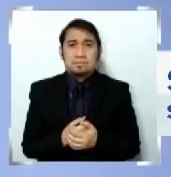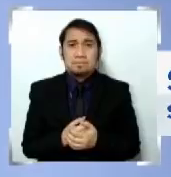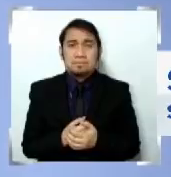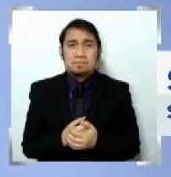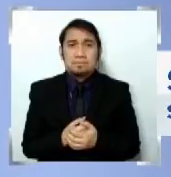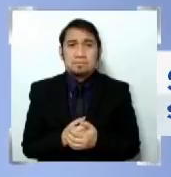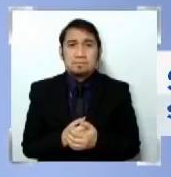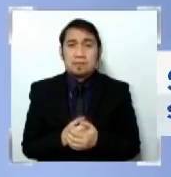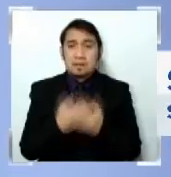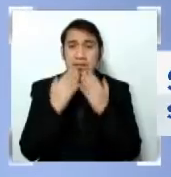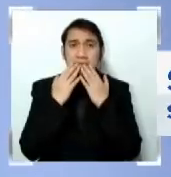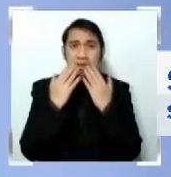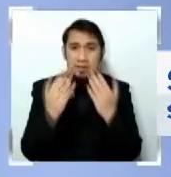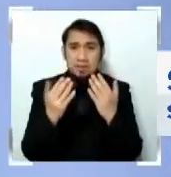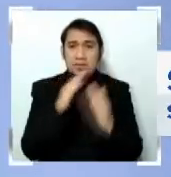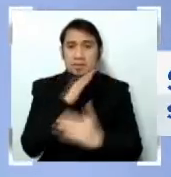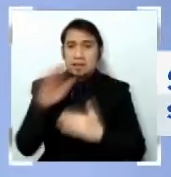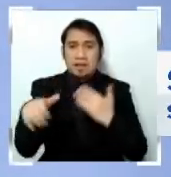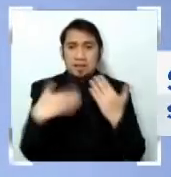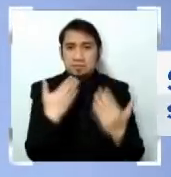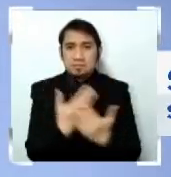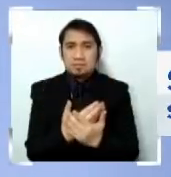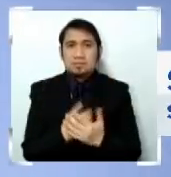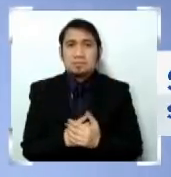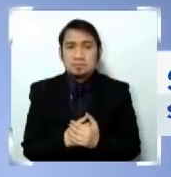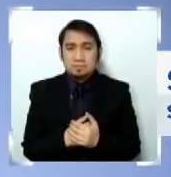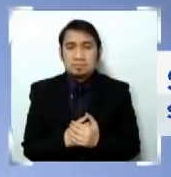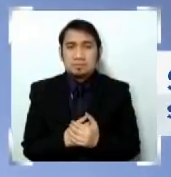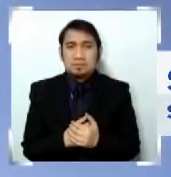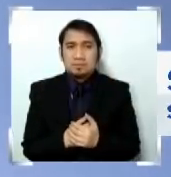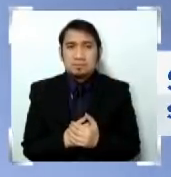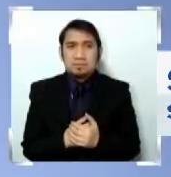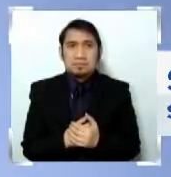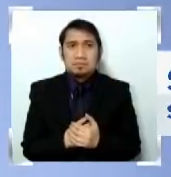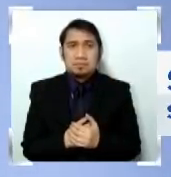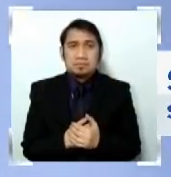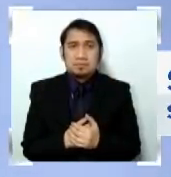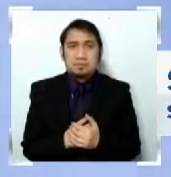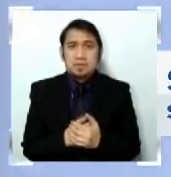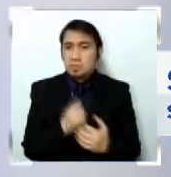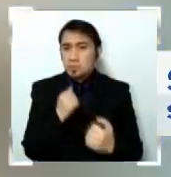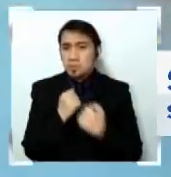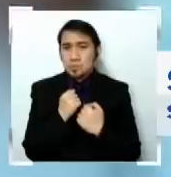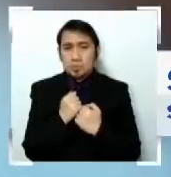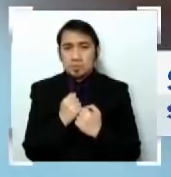Salamat po sa lahat ng suporta sa akin. Salamat po.